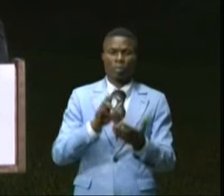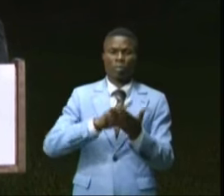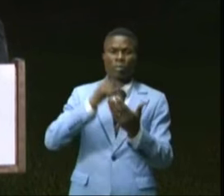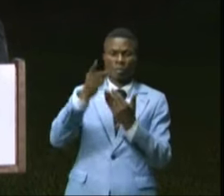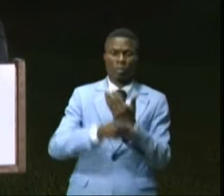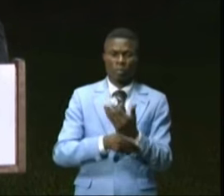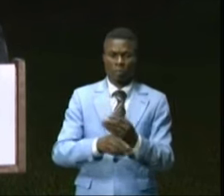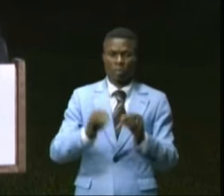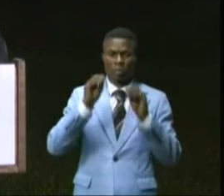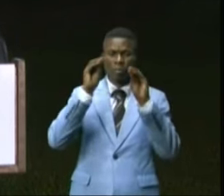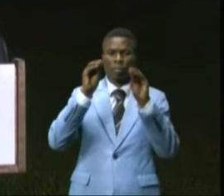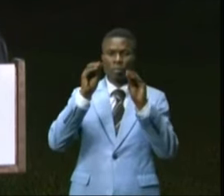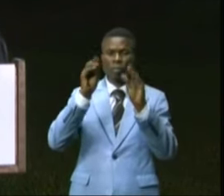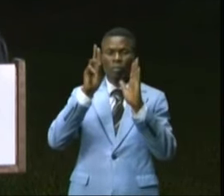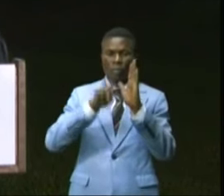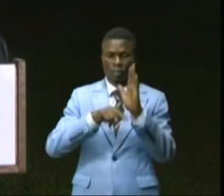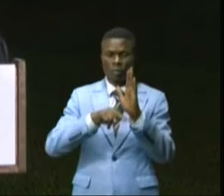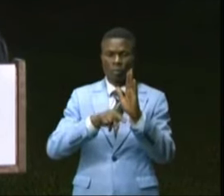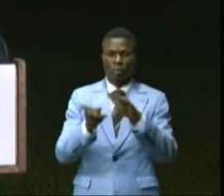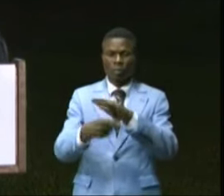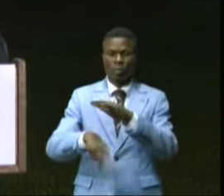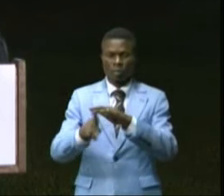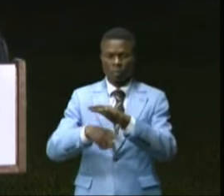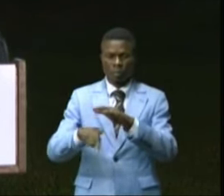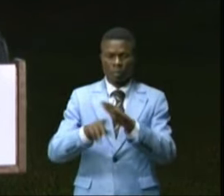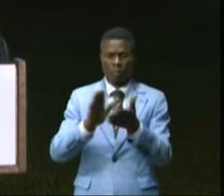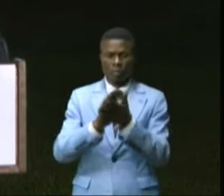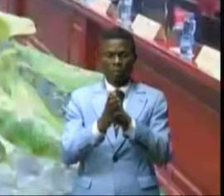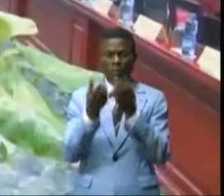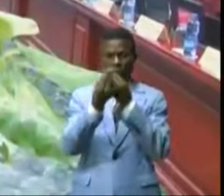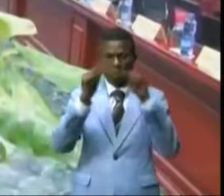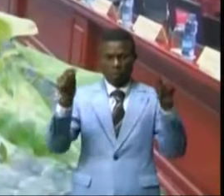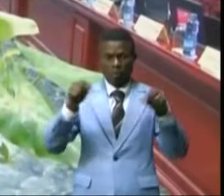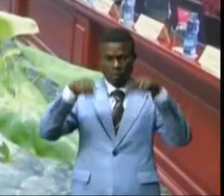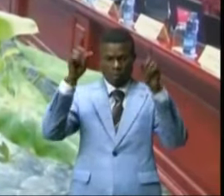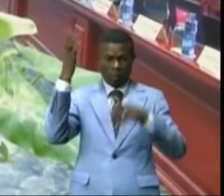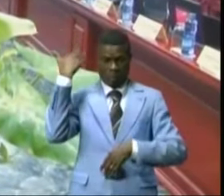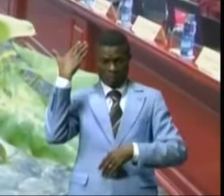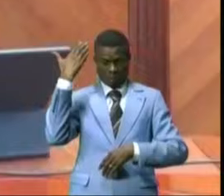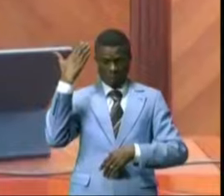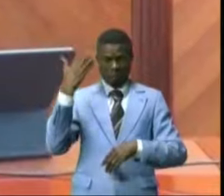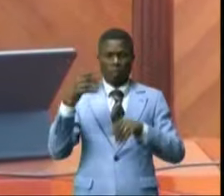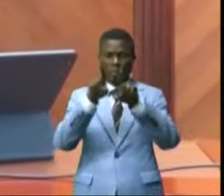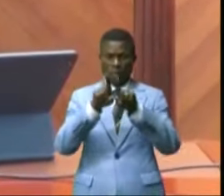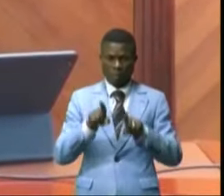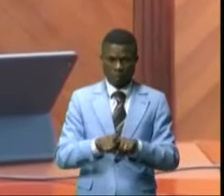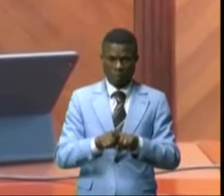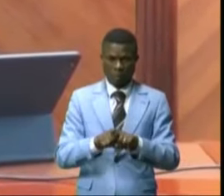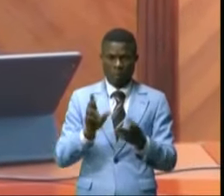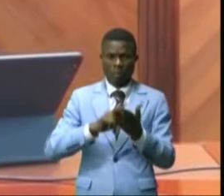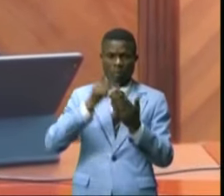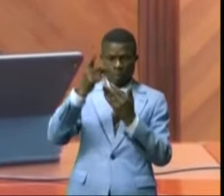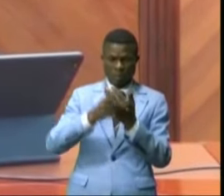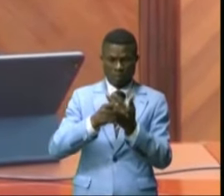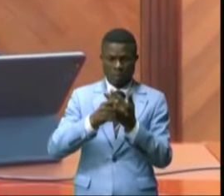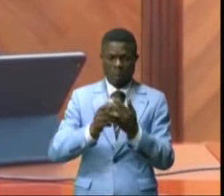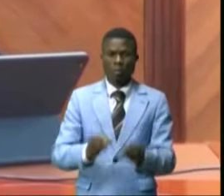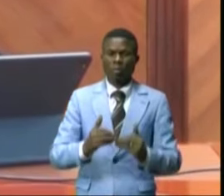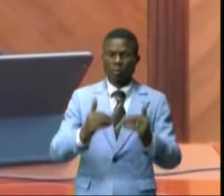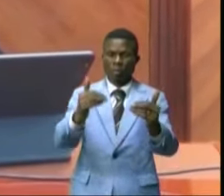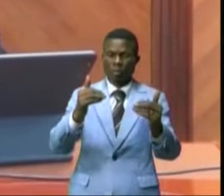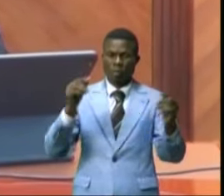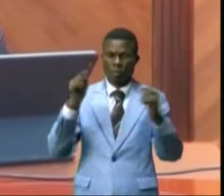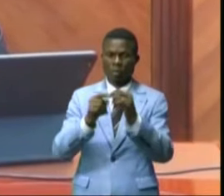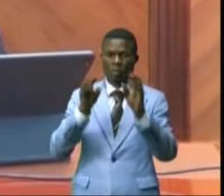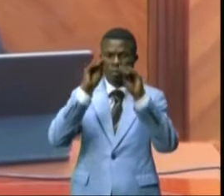de la gratuité de l'enseignement, de base mis en œuvre au cours de la précédente législature, programme à étendre à l'enseignement